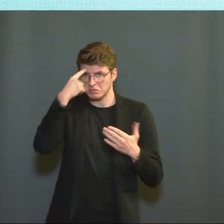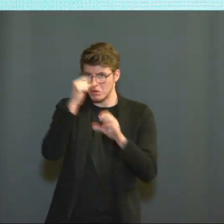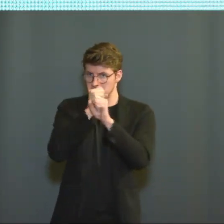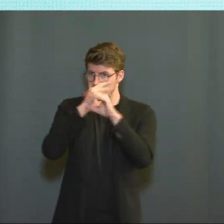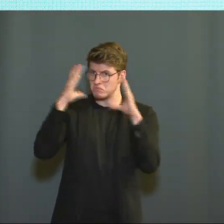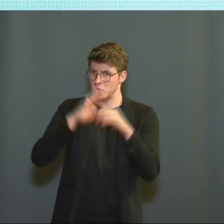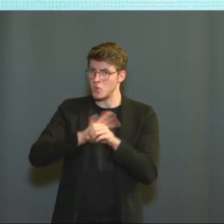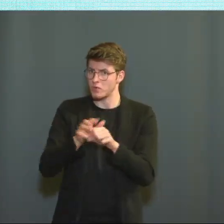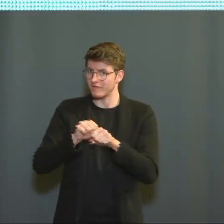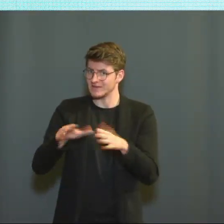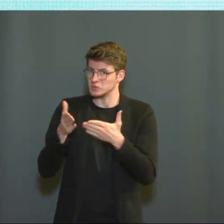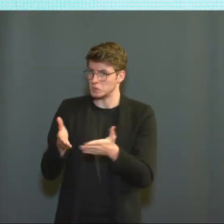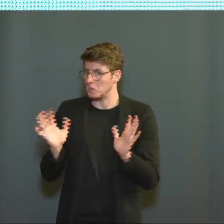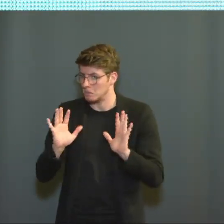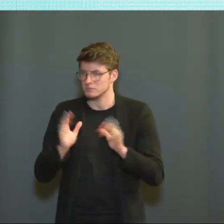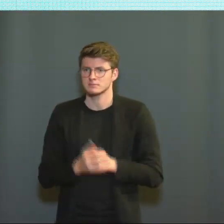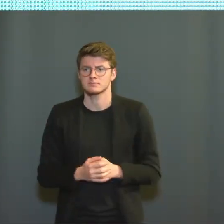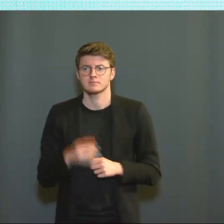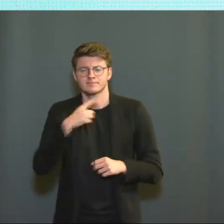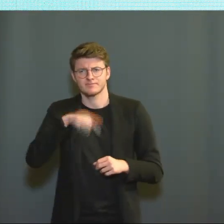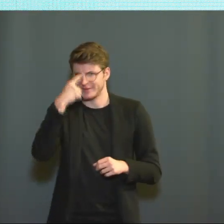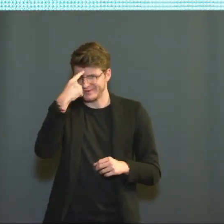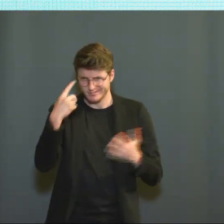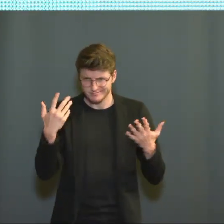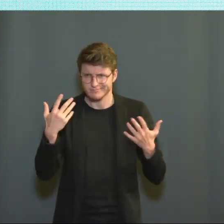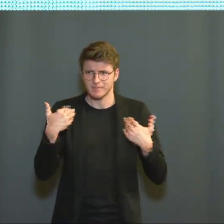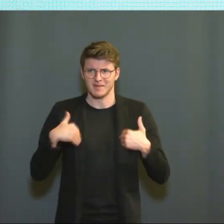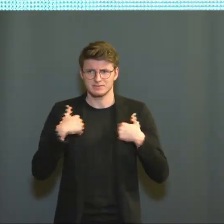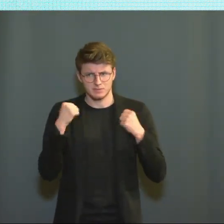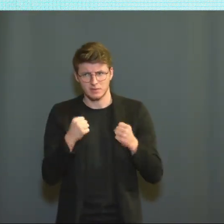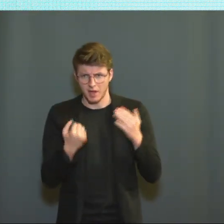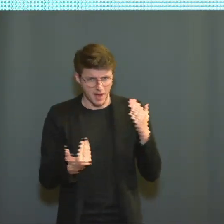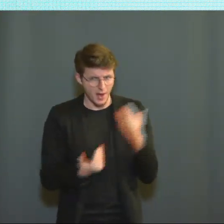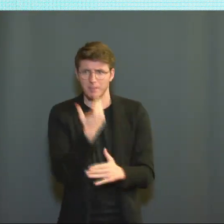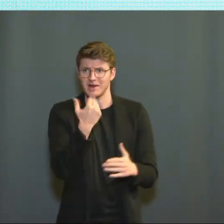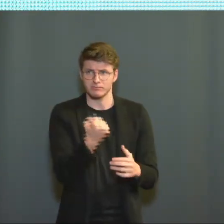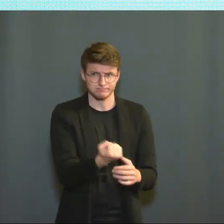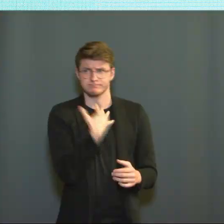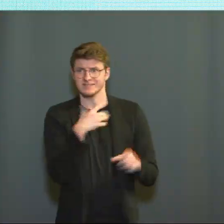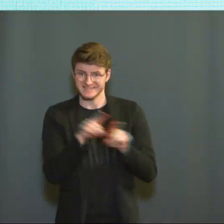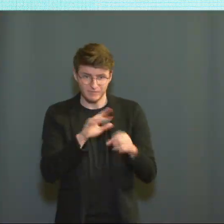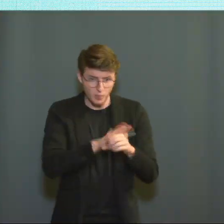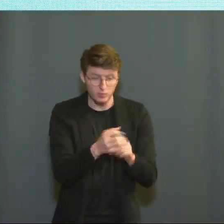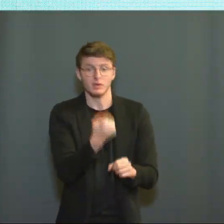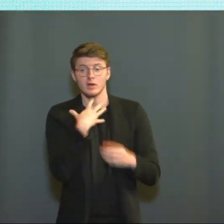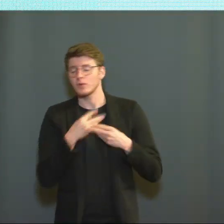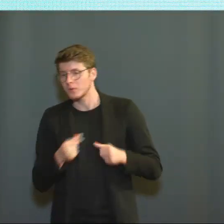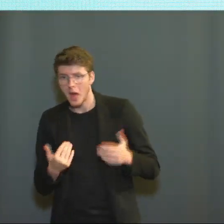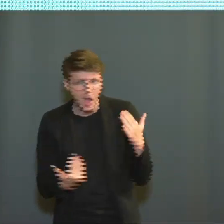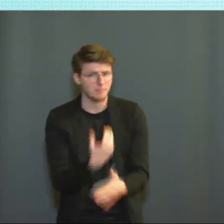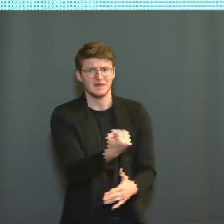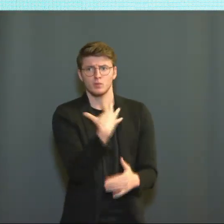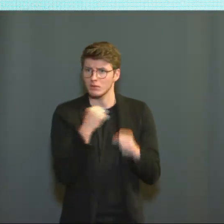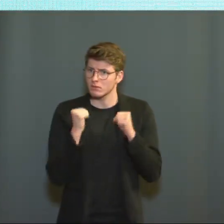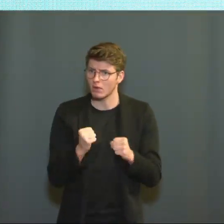weten ook dat mensen vaak opnieuw besmet kunnen worden met hetzelfde coronavirus. Dat is meestal niet zo